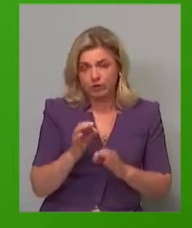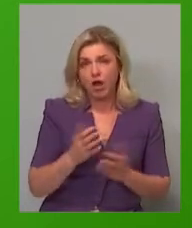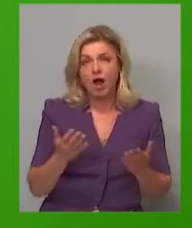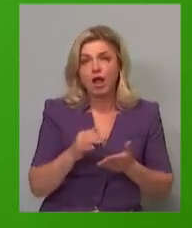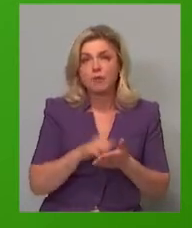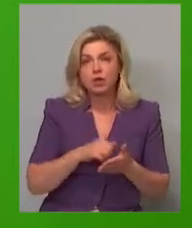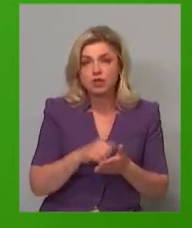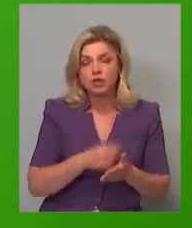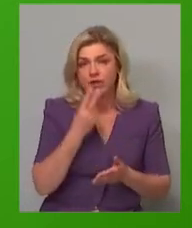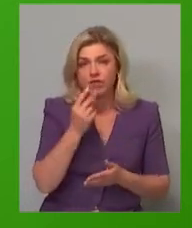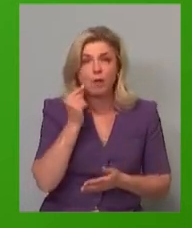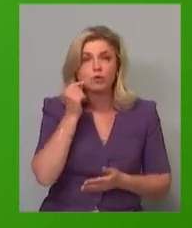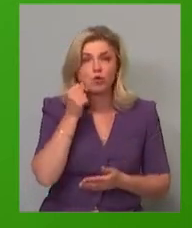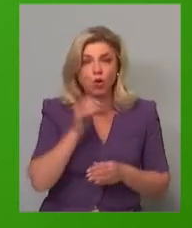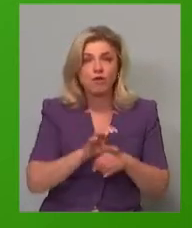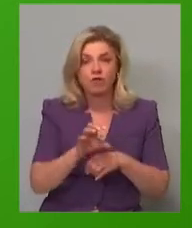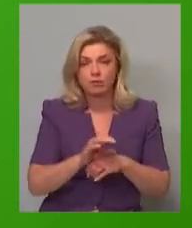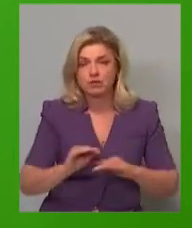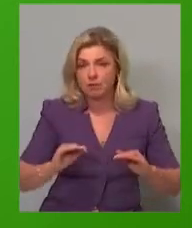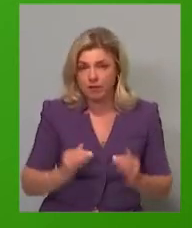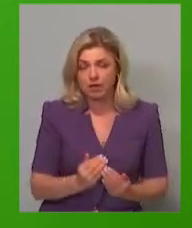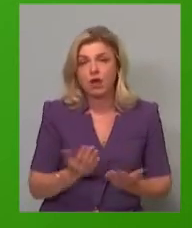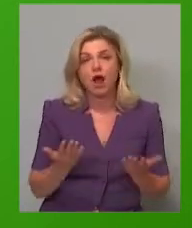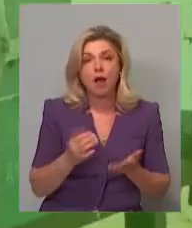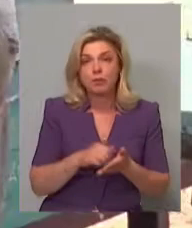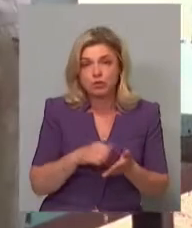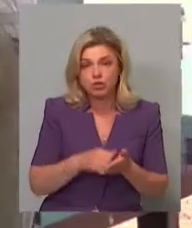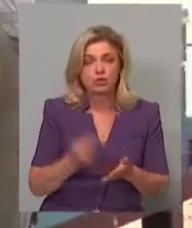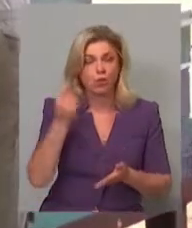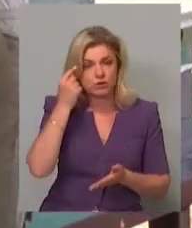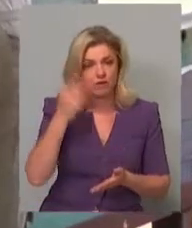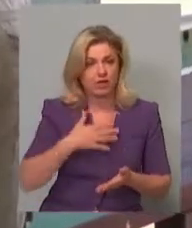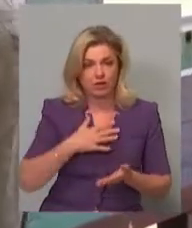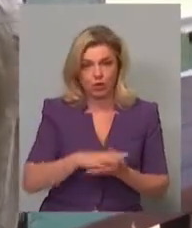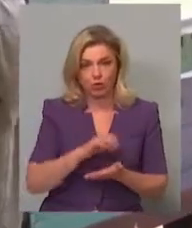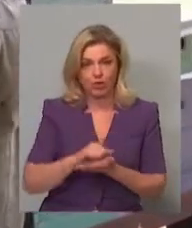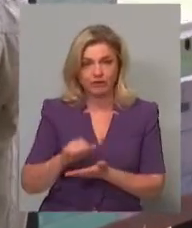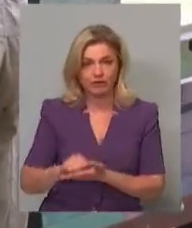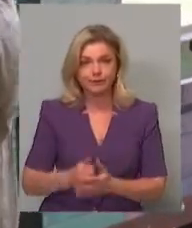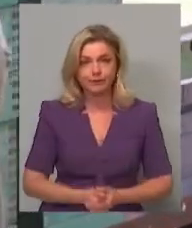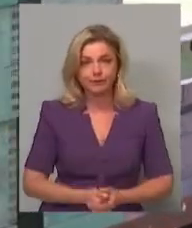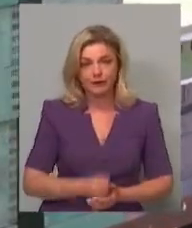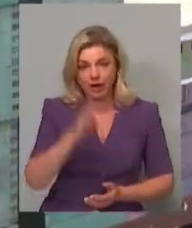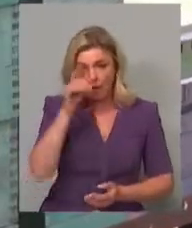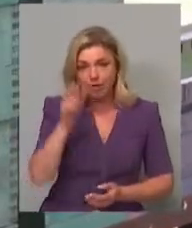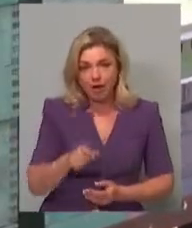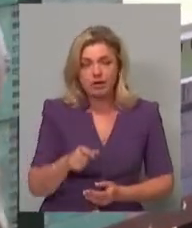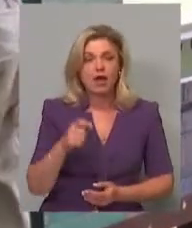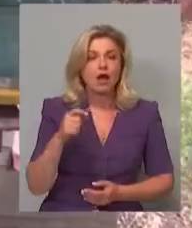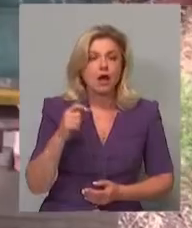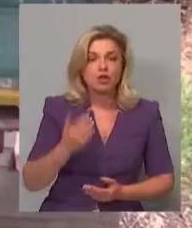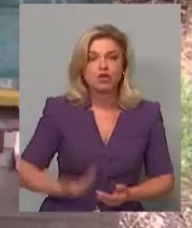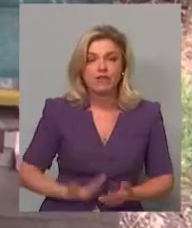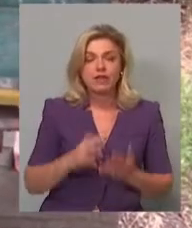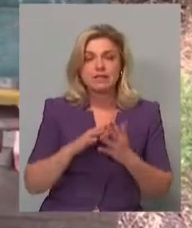вбачають миколаївські бджолярі, дізнавалися кореспонденти Суспільного. Максим Євлампів – бджоляр у другому поколінні. Живе у